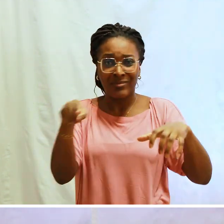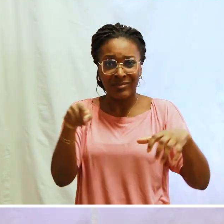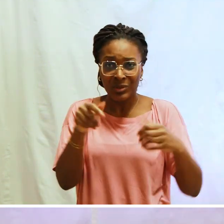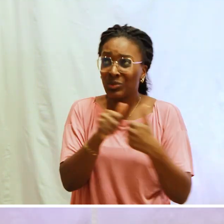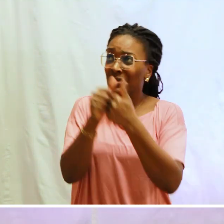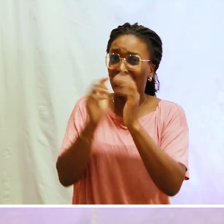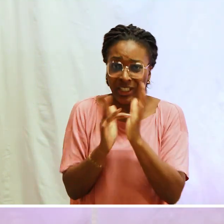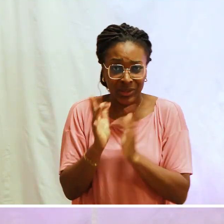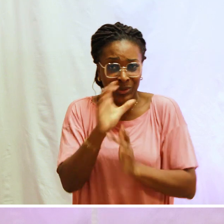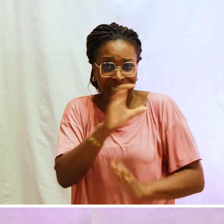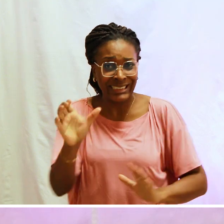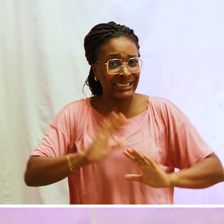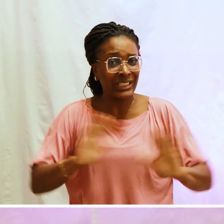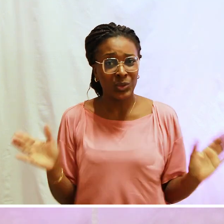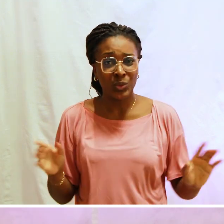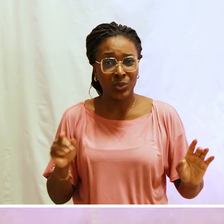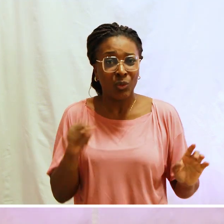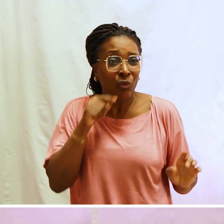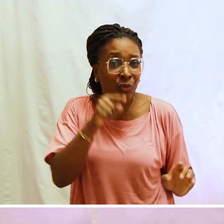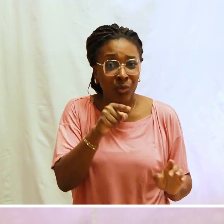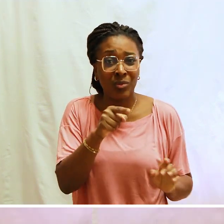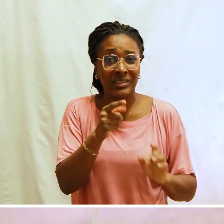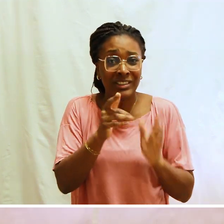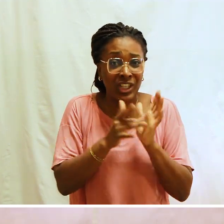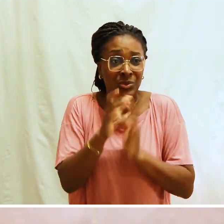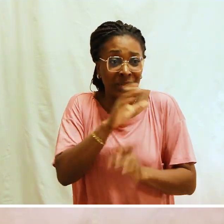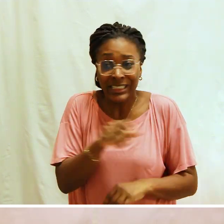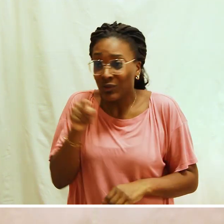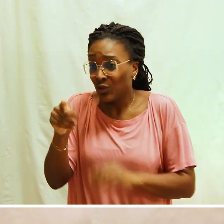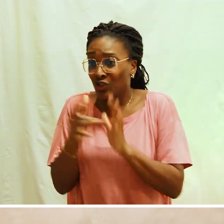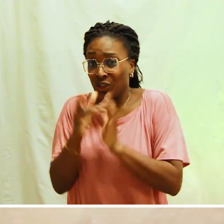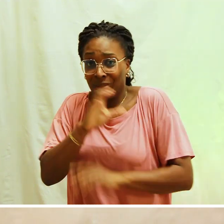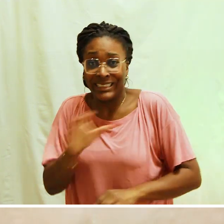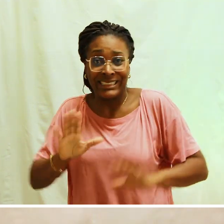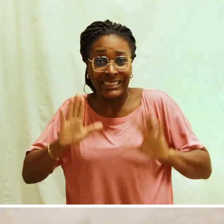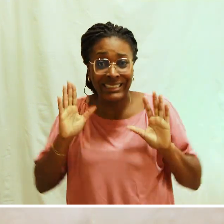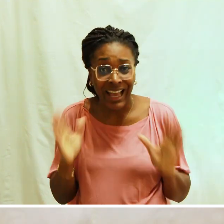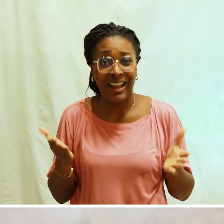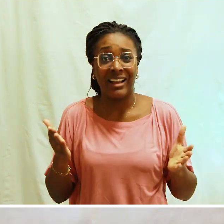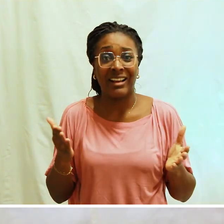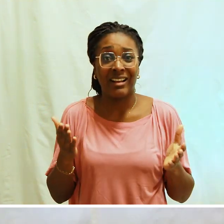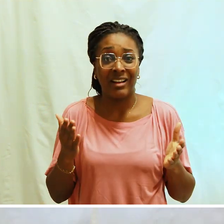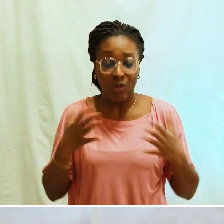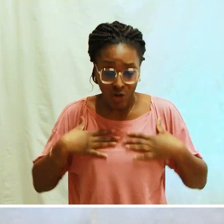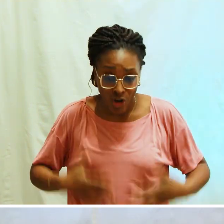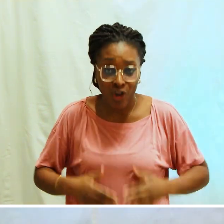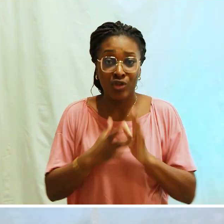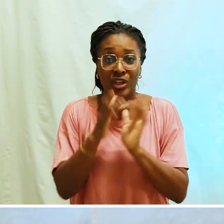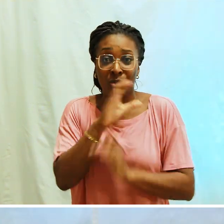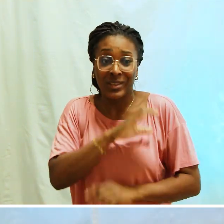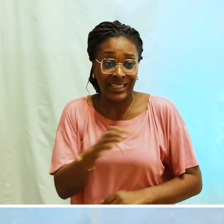votre vie. Vous êtes de Christ. Voyez que vous êtes le corps de Christ et qu'il est précieux ce corps-là.